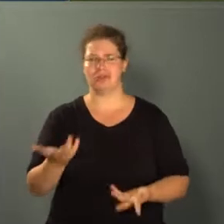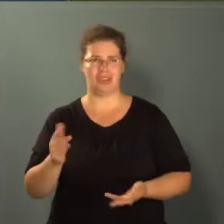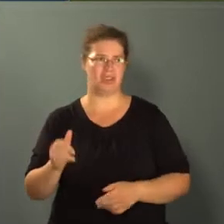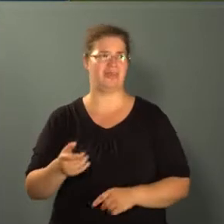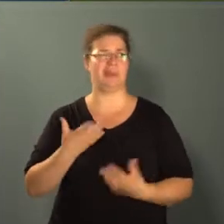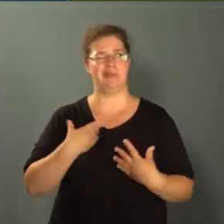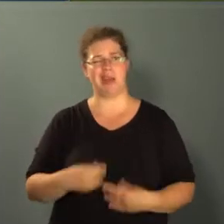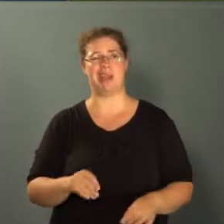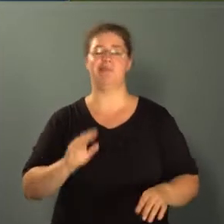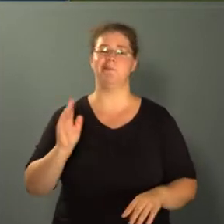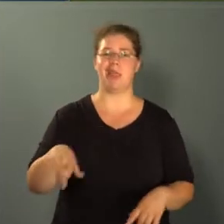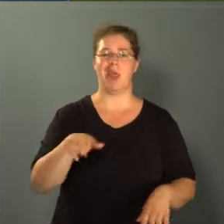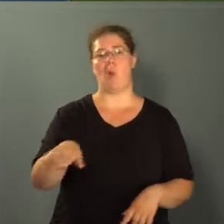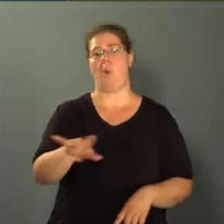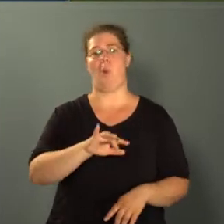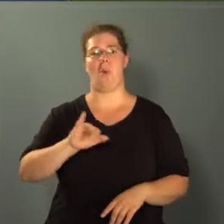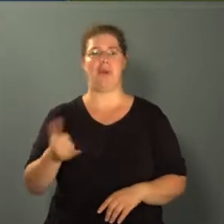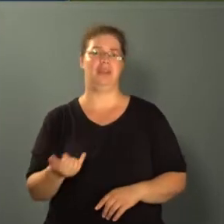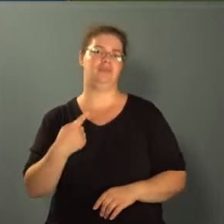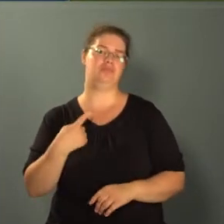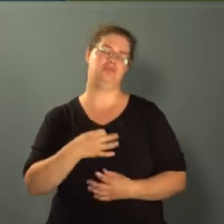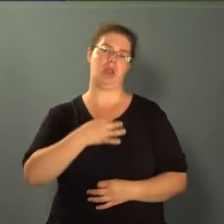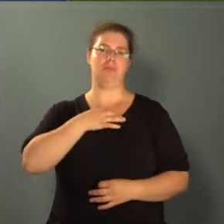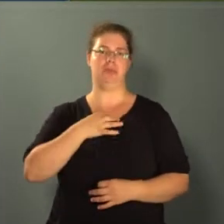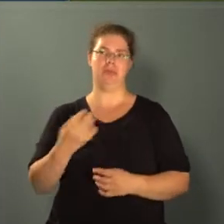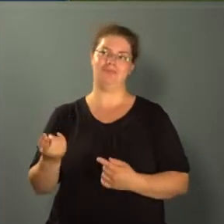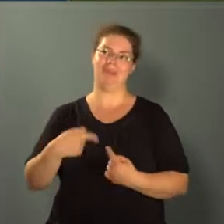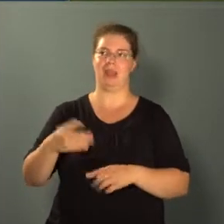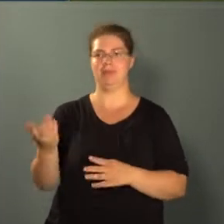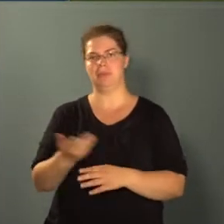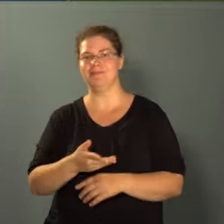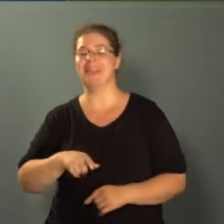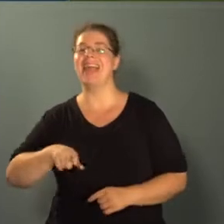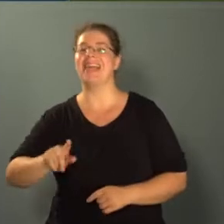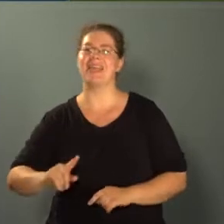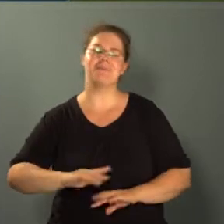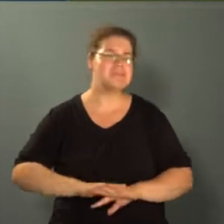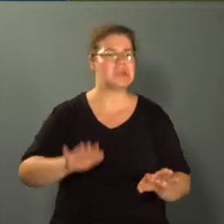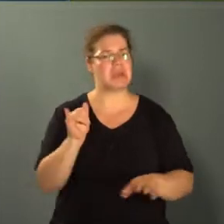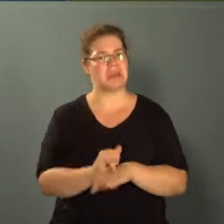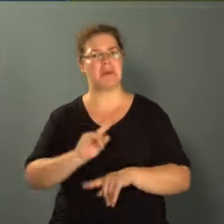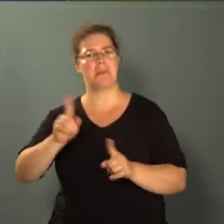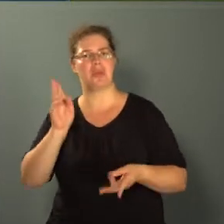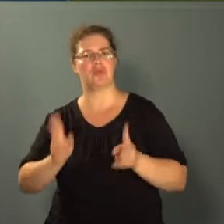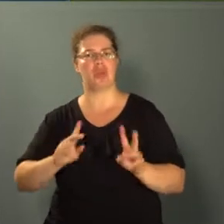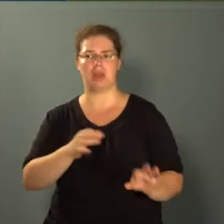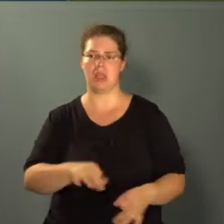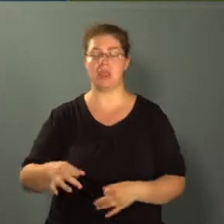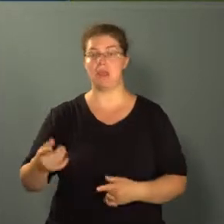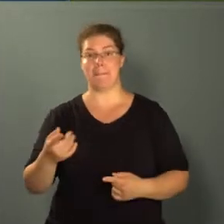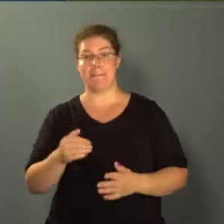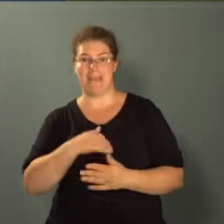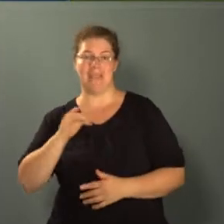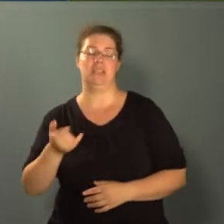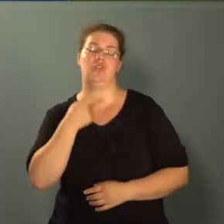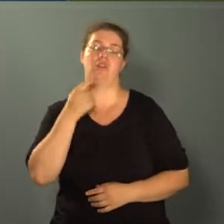fáradtabb állapotba, akkor meg ők is maga biztosan megvertek minket. Minden héten máshogy kell készülni, de mégis azt mondom, hogy